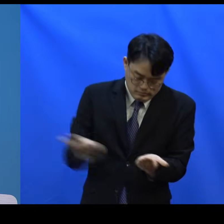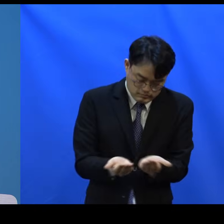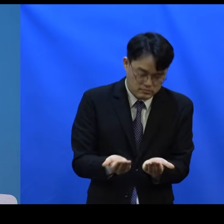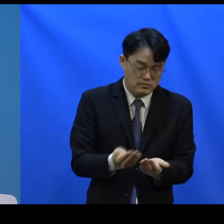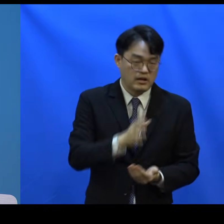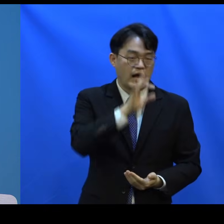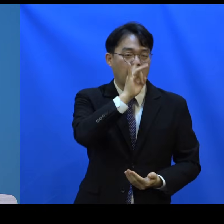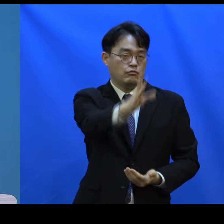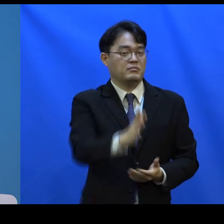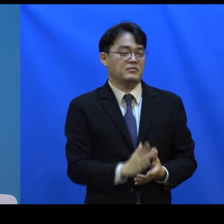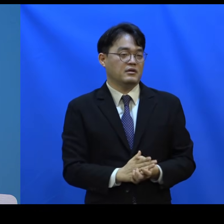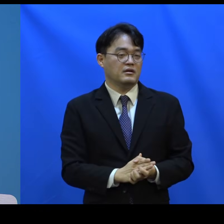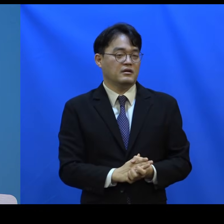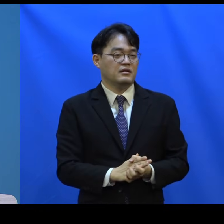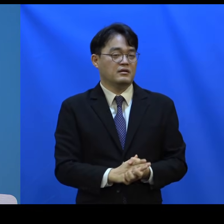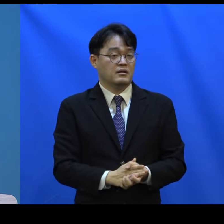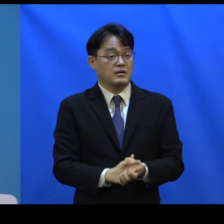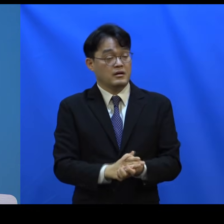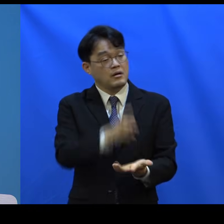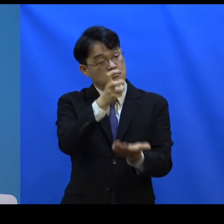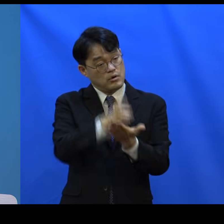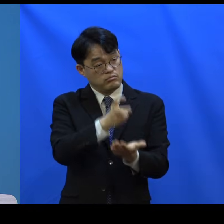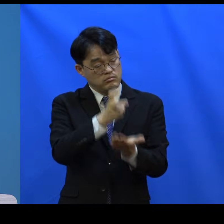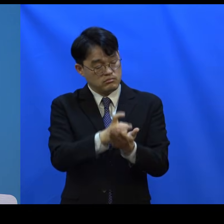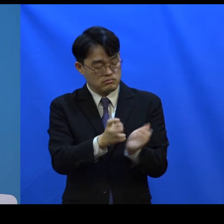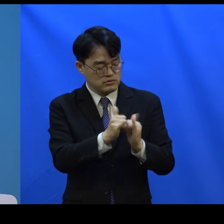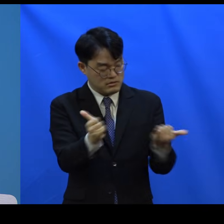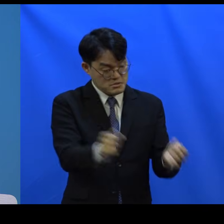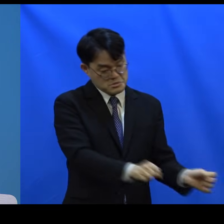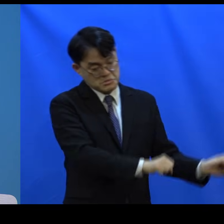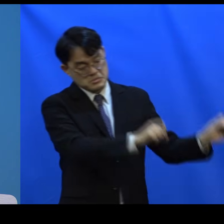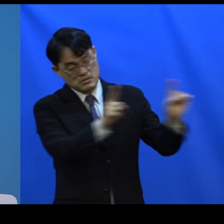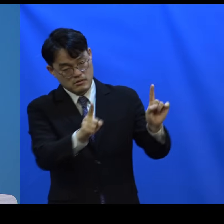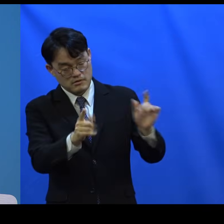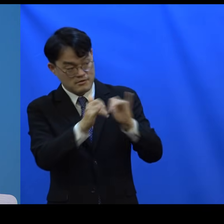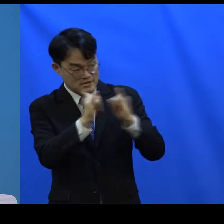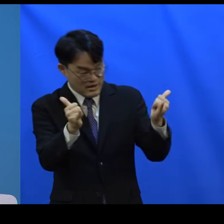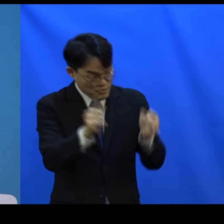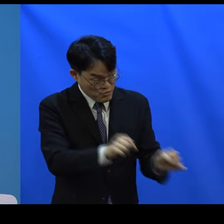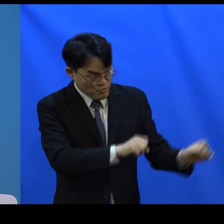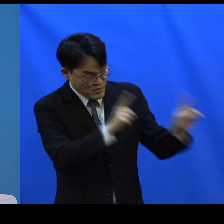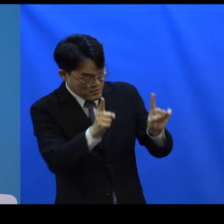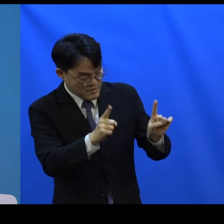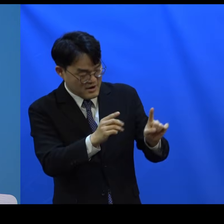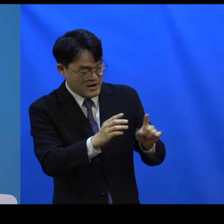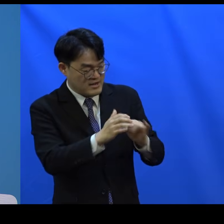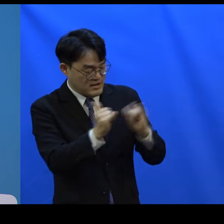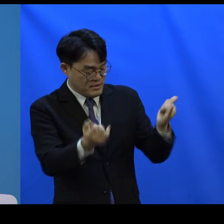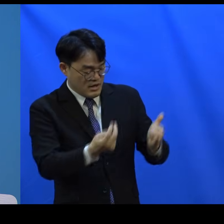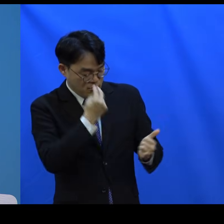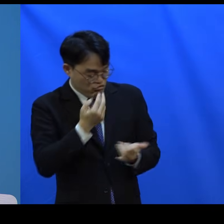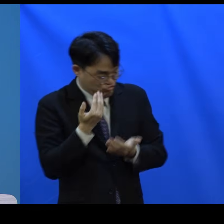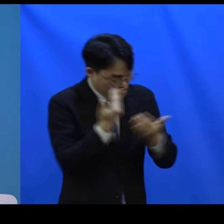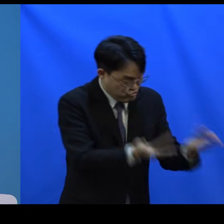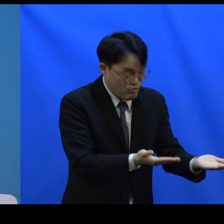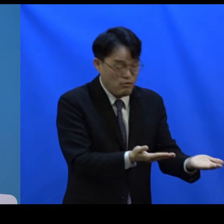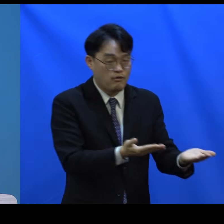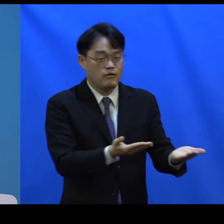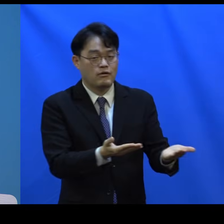사람을 살려야 돼요. 사람을 살리고 사람을 고치고 사람을 일으키는 일에 법이 따라가야 된다는